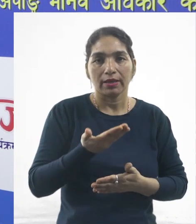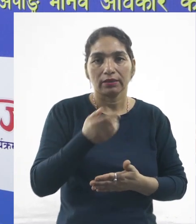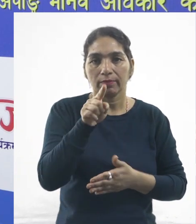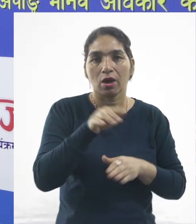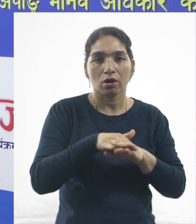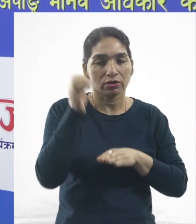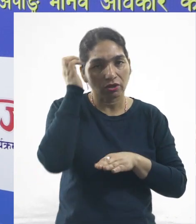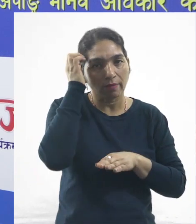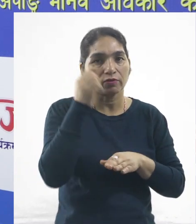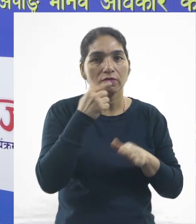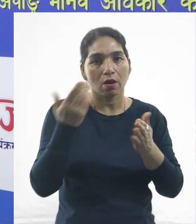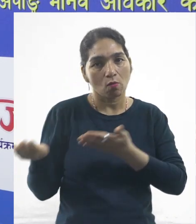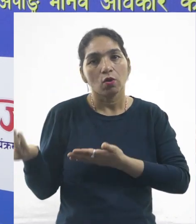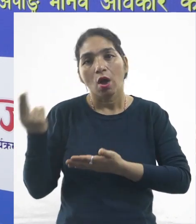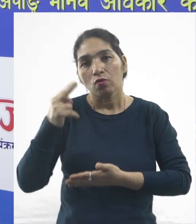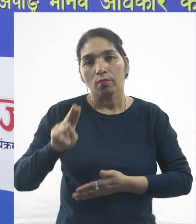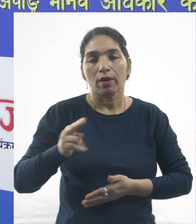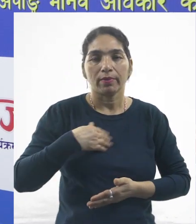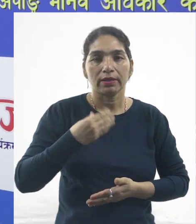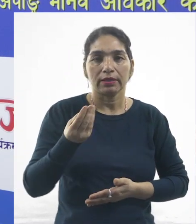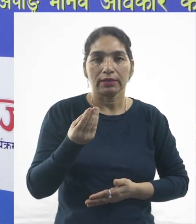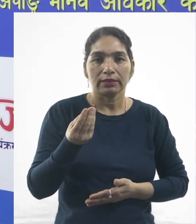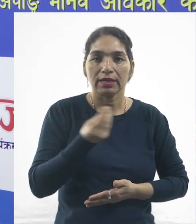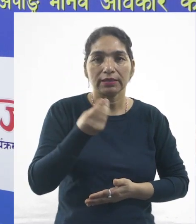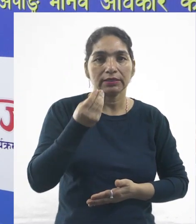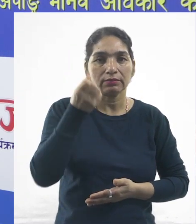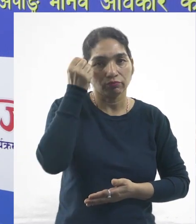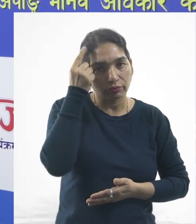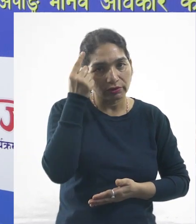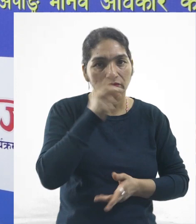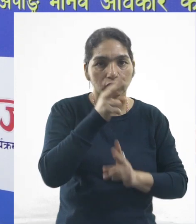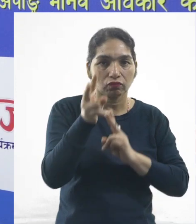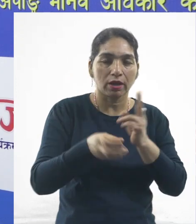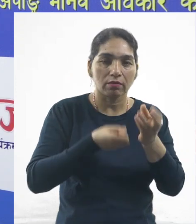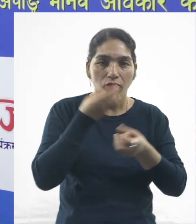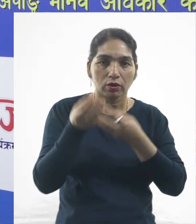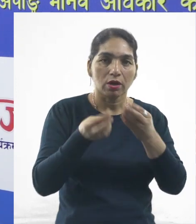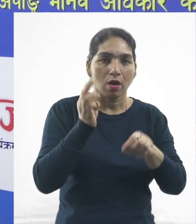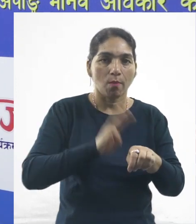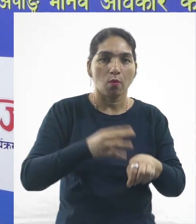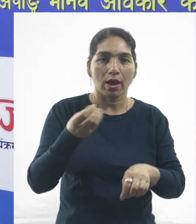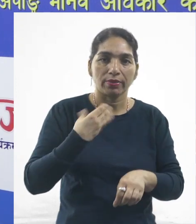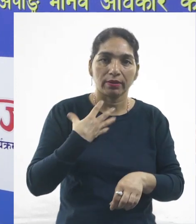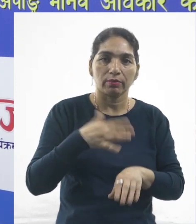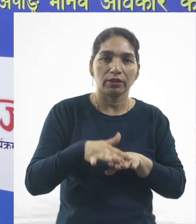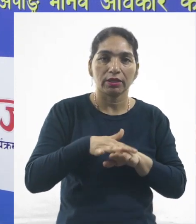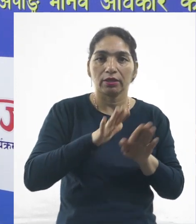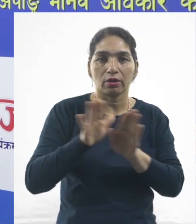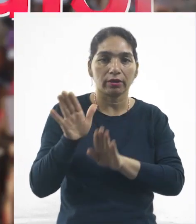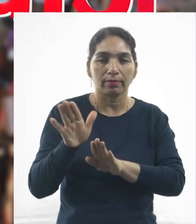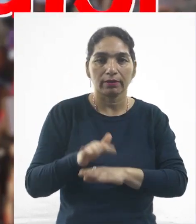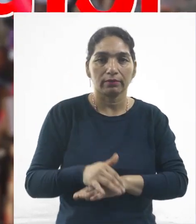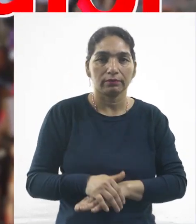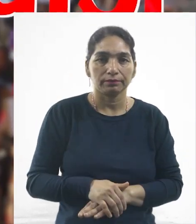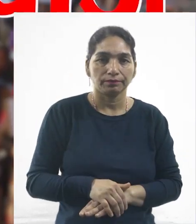निम्तो गराइदिनु भयो र मैले केही जानेको बुझेको कुराहरू दुई शब्द राख्ने अवसर दिनुभयो, धेरै धेरै धन्यवाद।